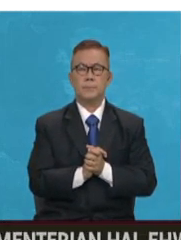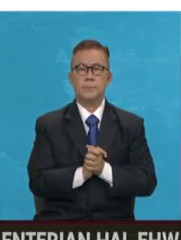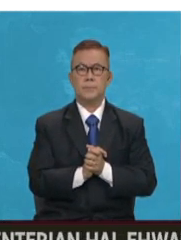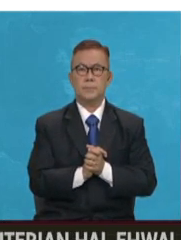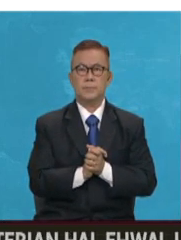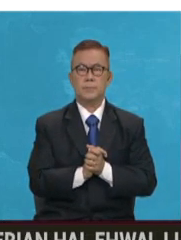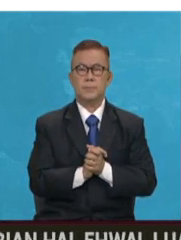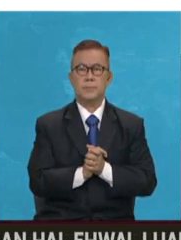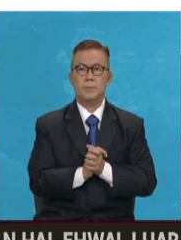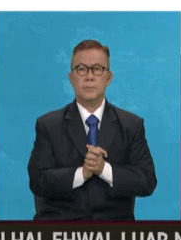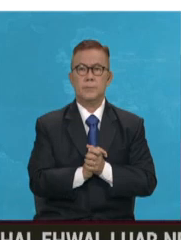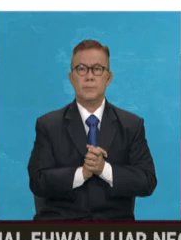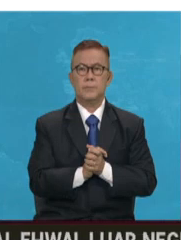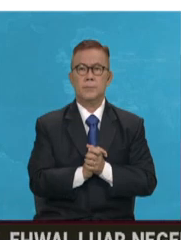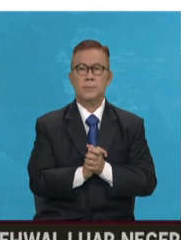sistem pendidikan